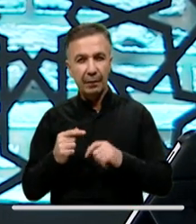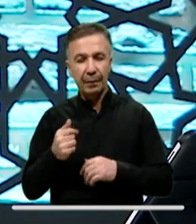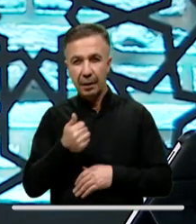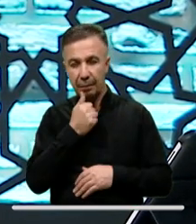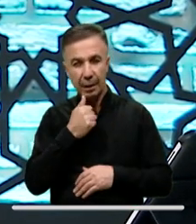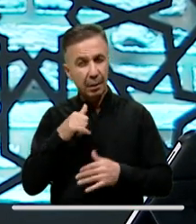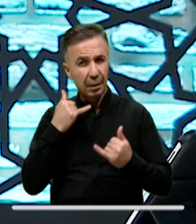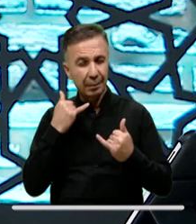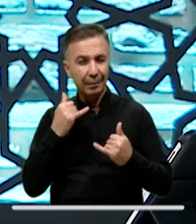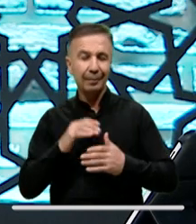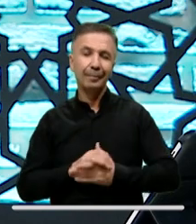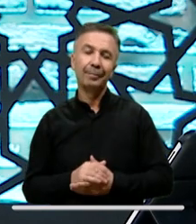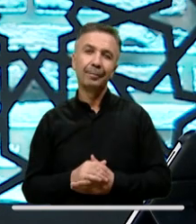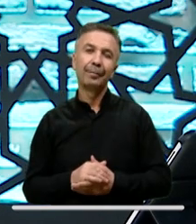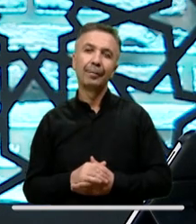Bey.